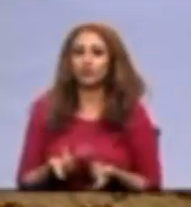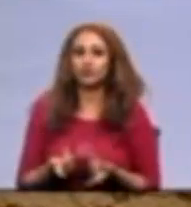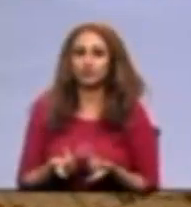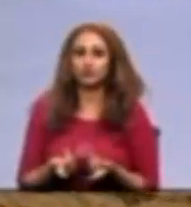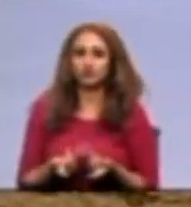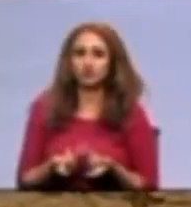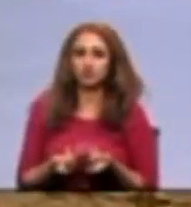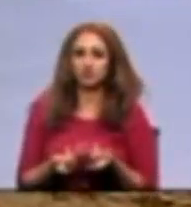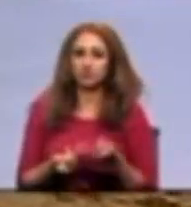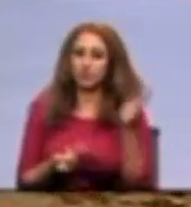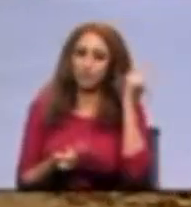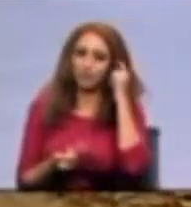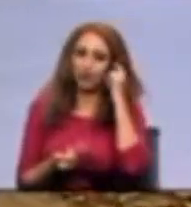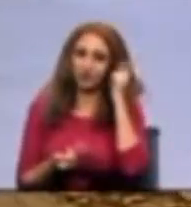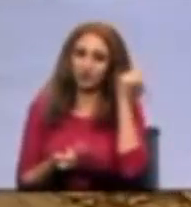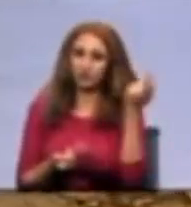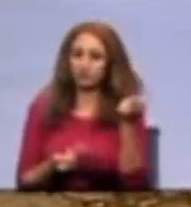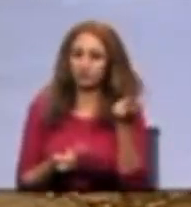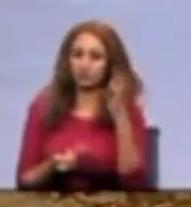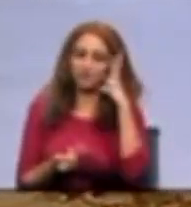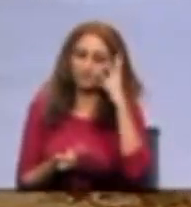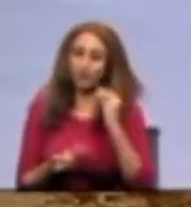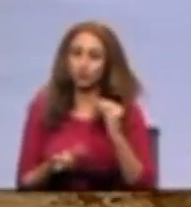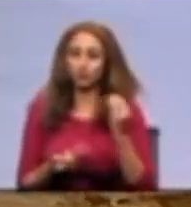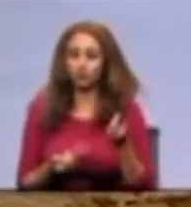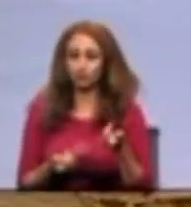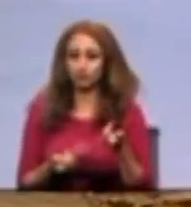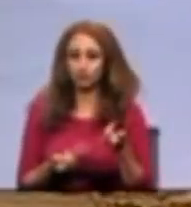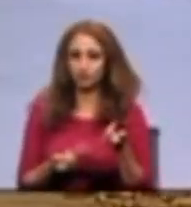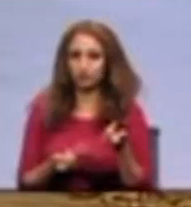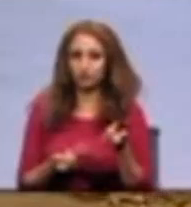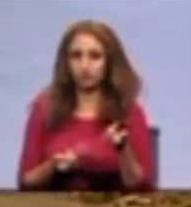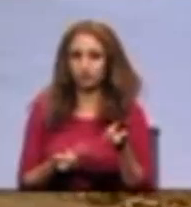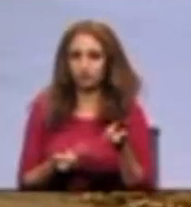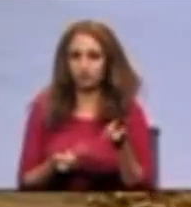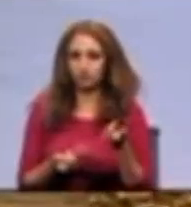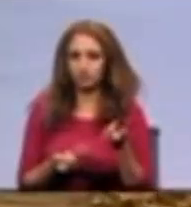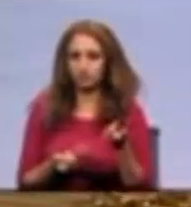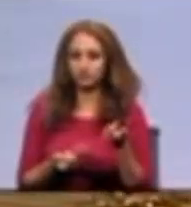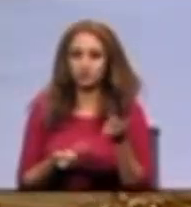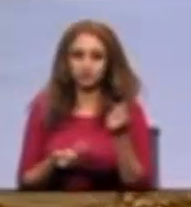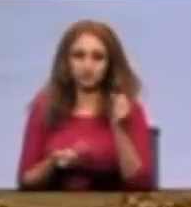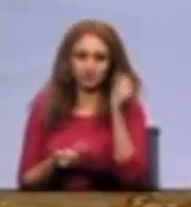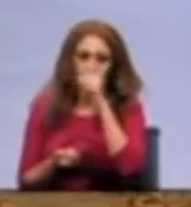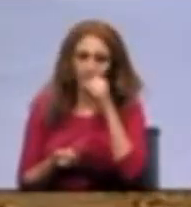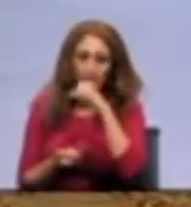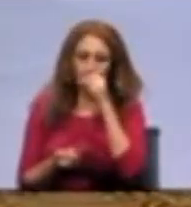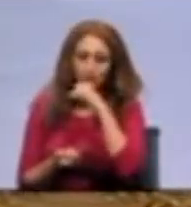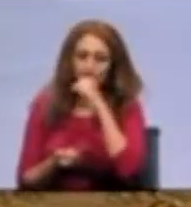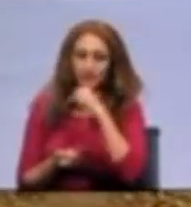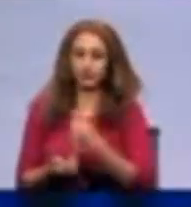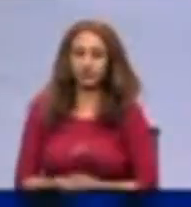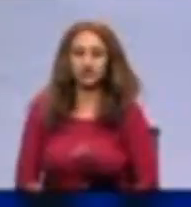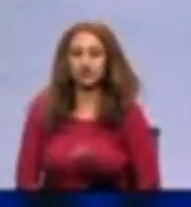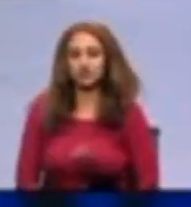نمبر وان، انه انبسطت فيها، انه كم ألم. بس انا بقول لك بوقتها كنت بعدني نايف هيك